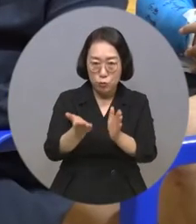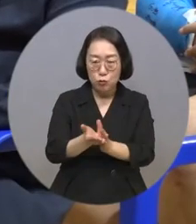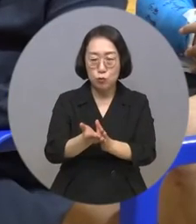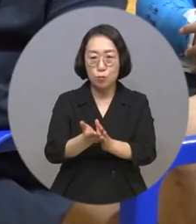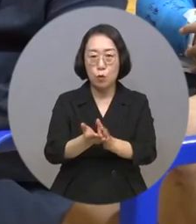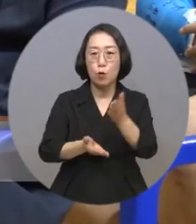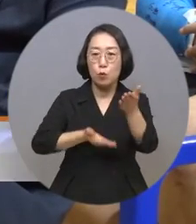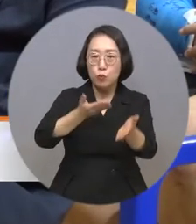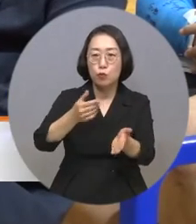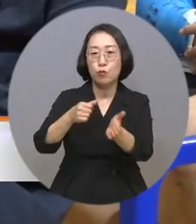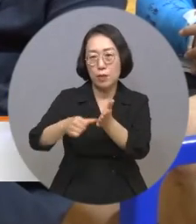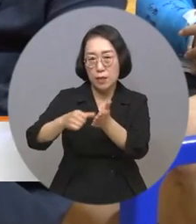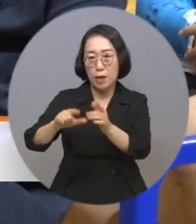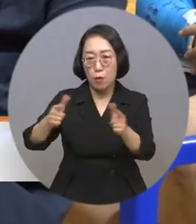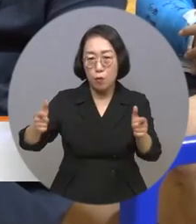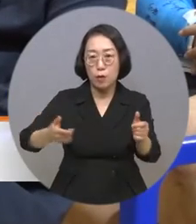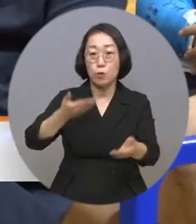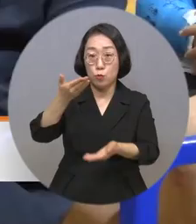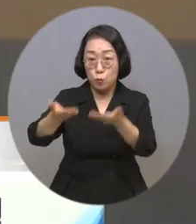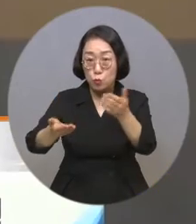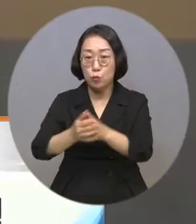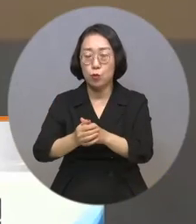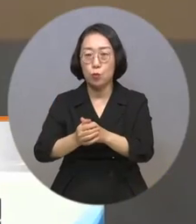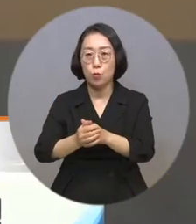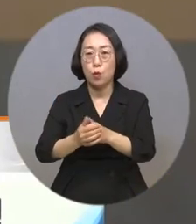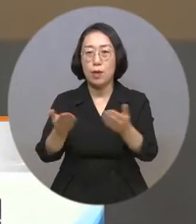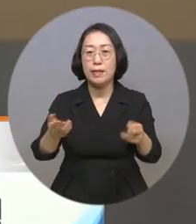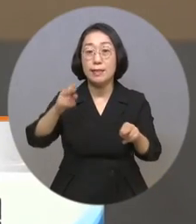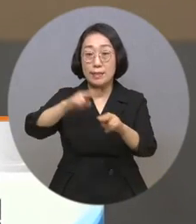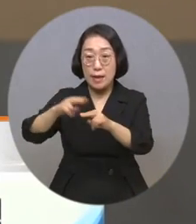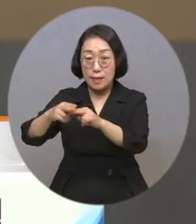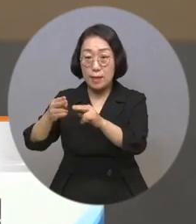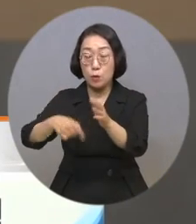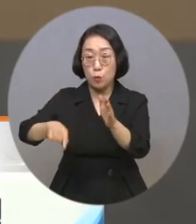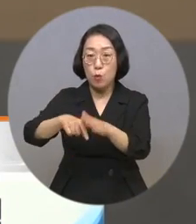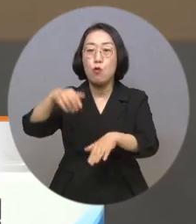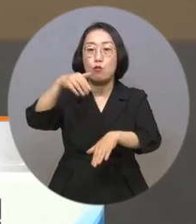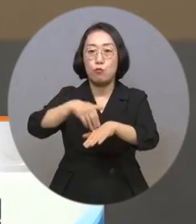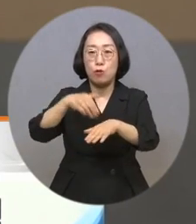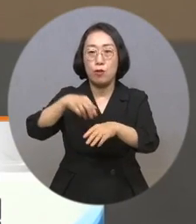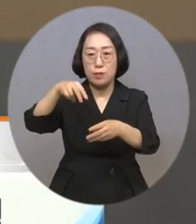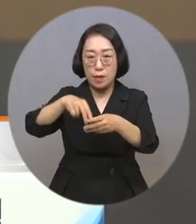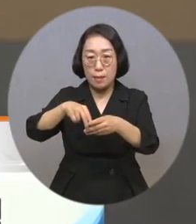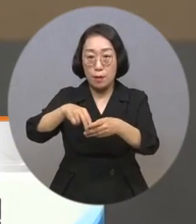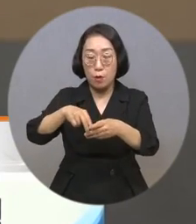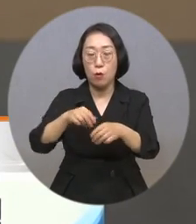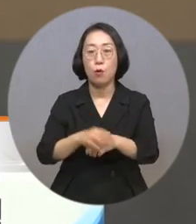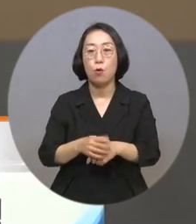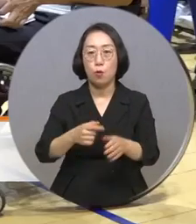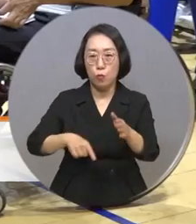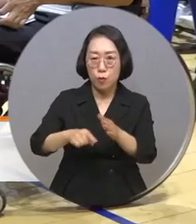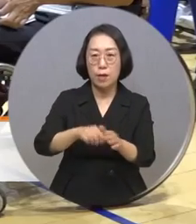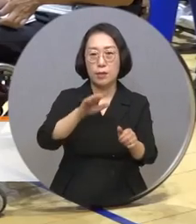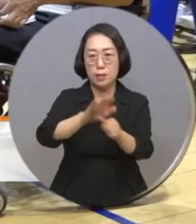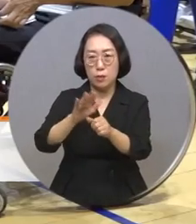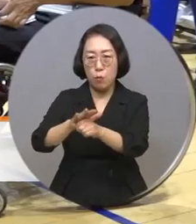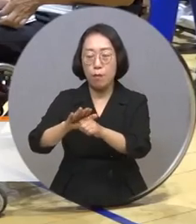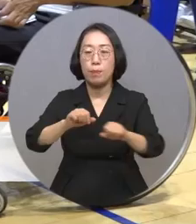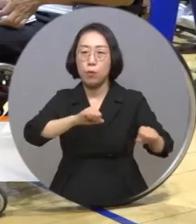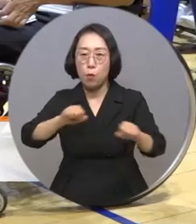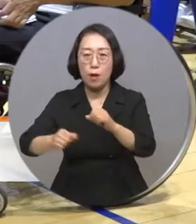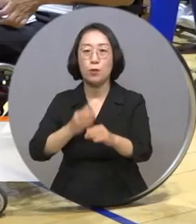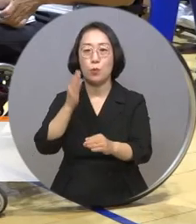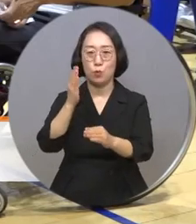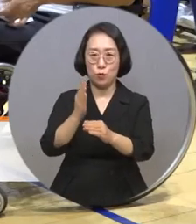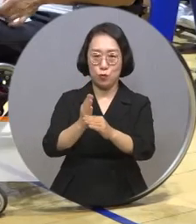지원하는 희망날개 사업과 취업을 위한 vi 의 직업 훈련 센터 구축 사업 등 다양한 지원 사업을 활발히 표고